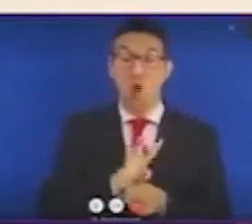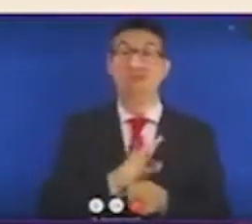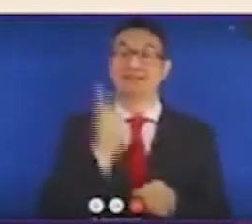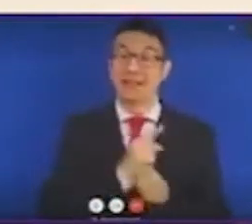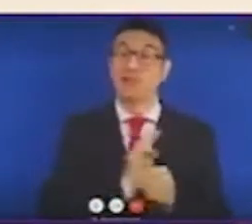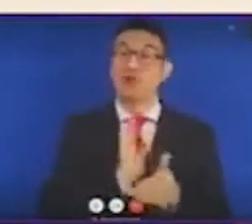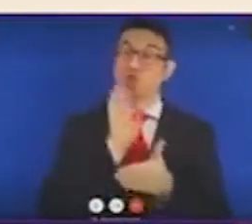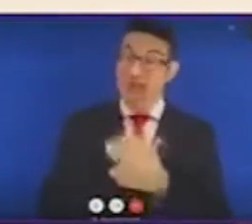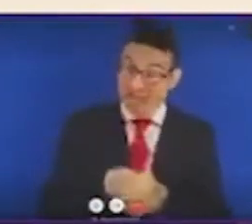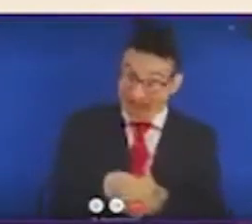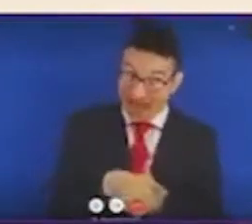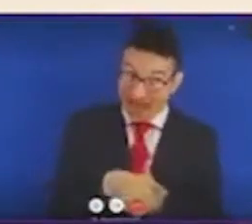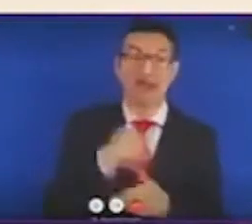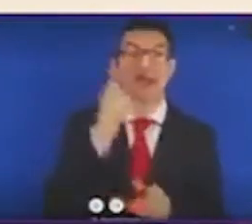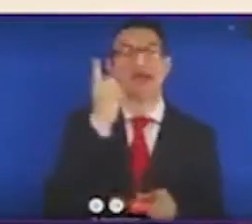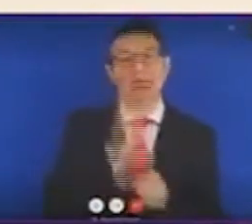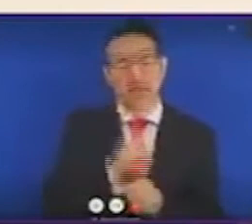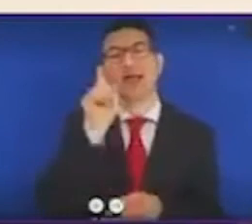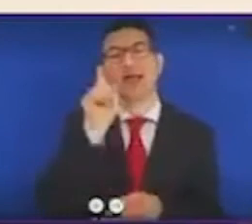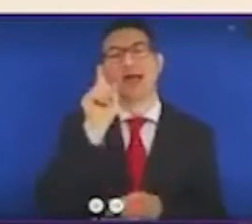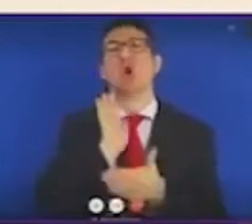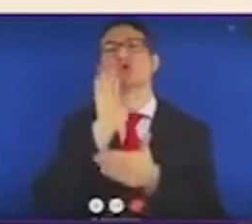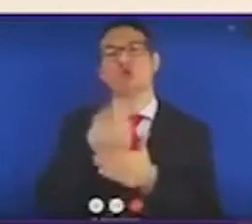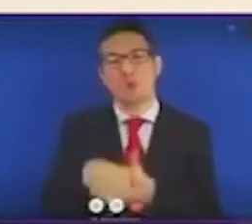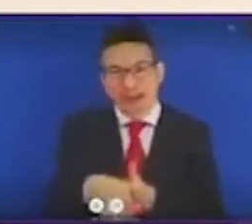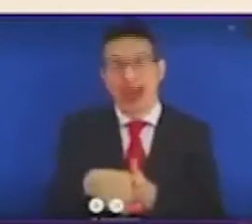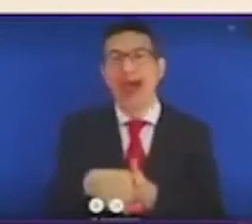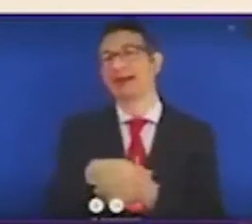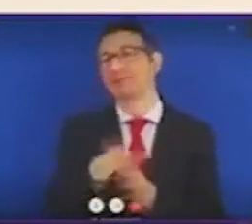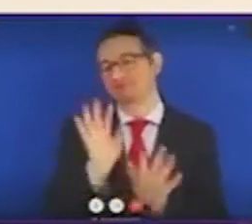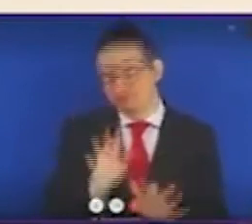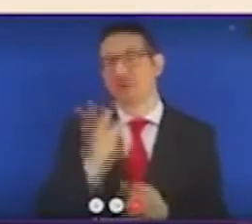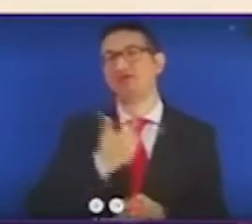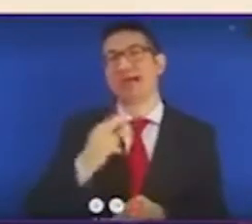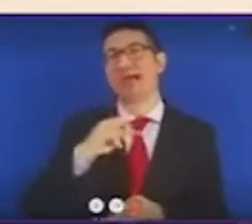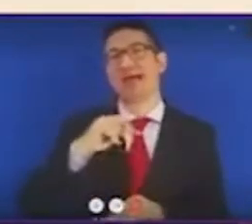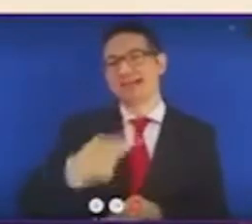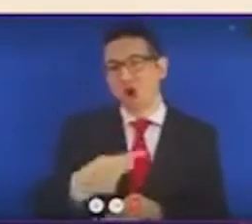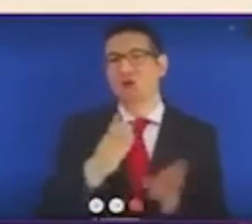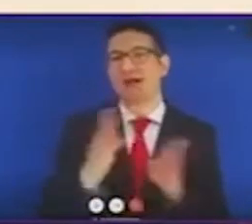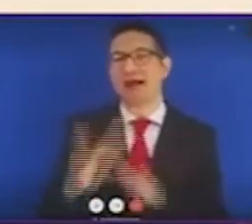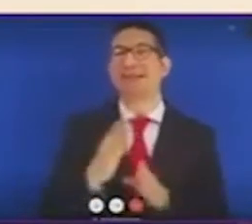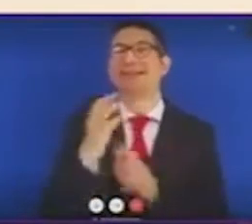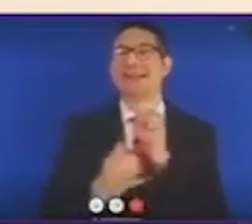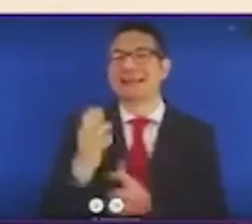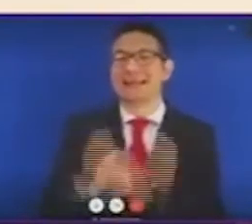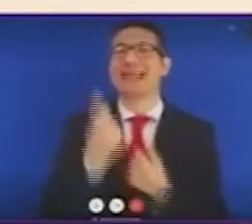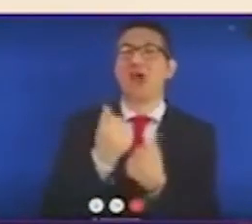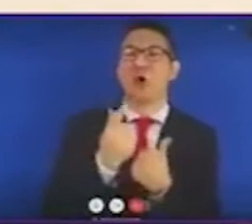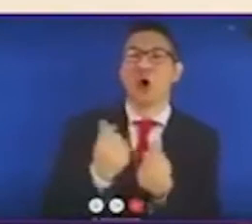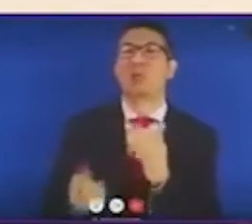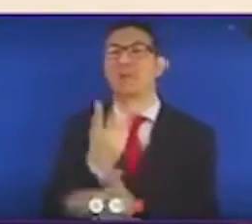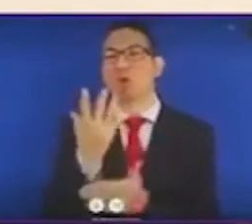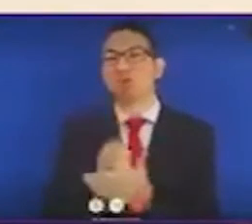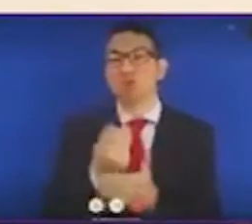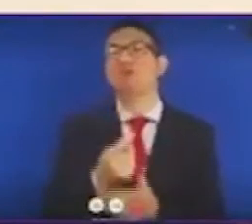dovremo uscire dalla presumibile fase di crisi economica e produttiva nel quale erso il paese